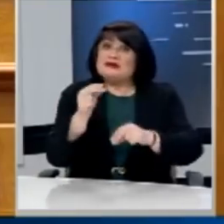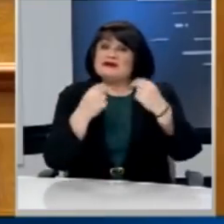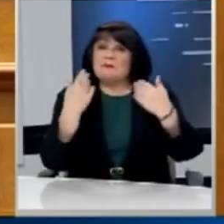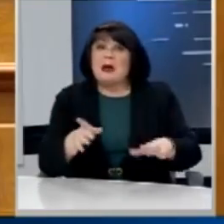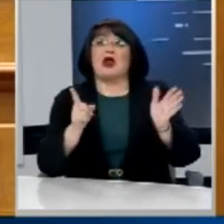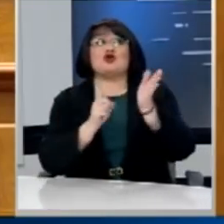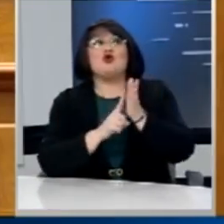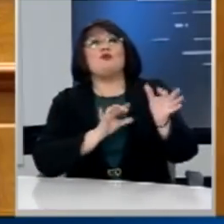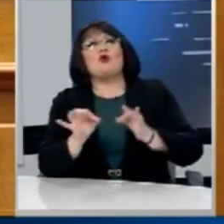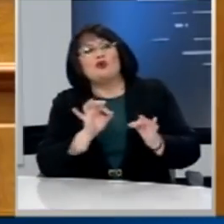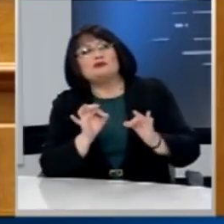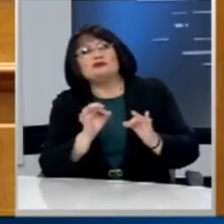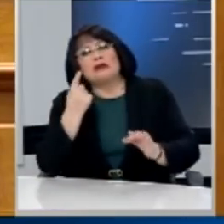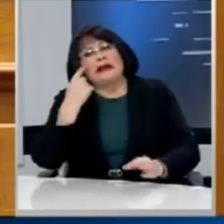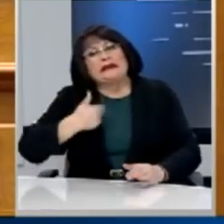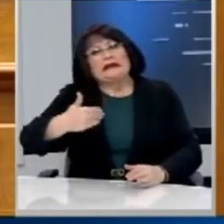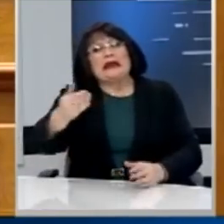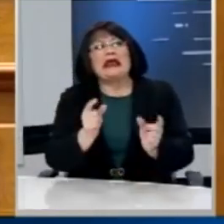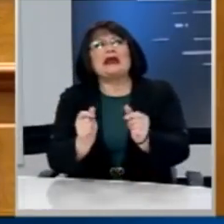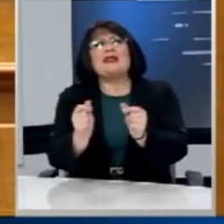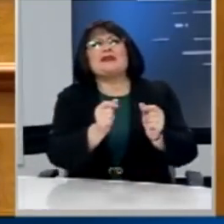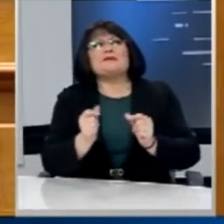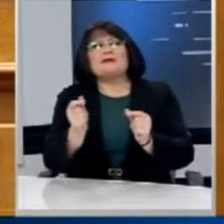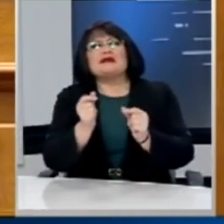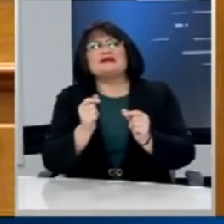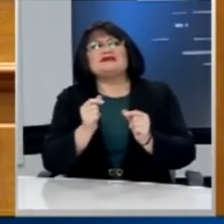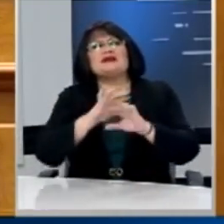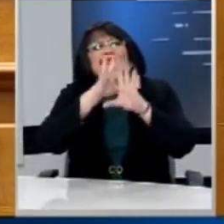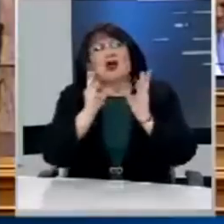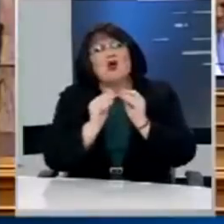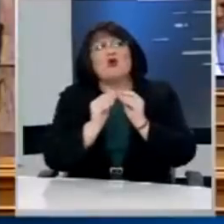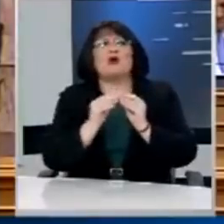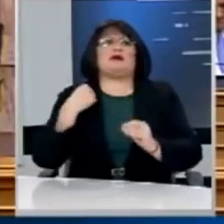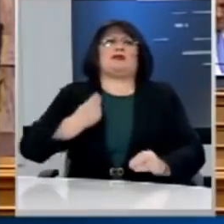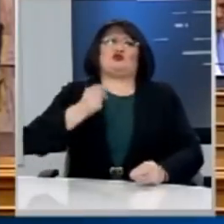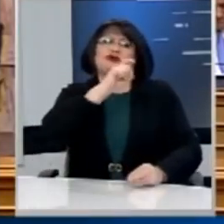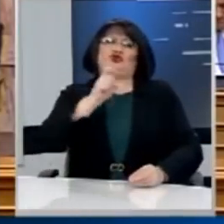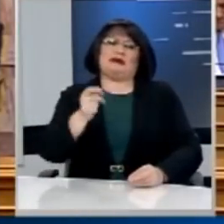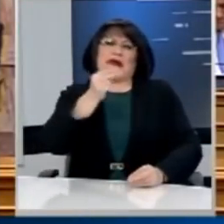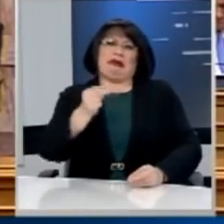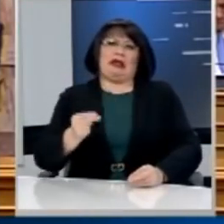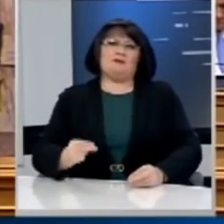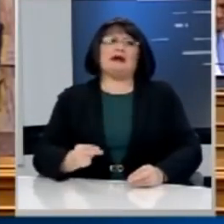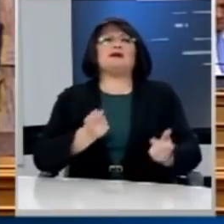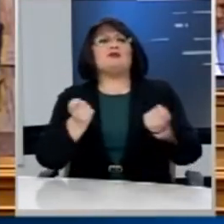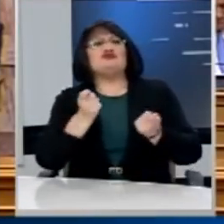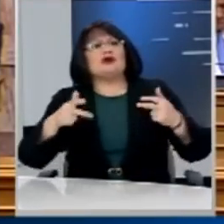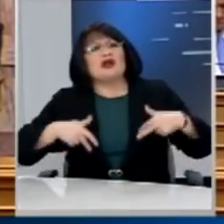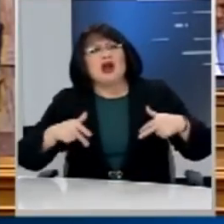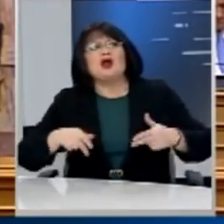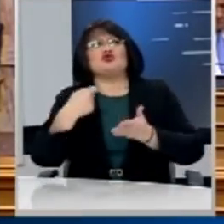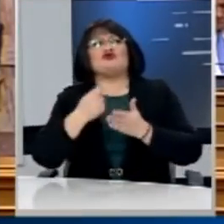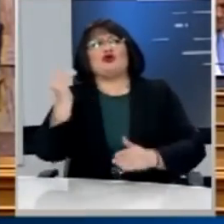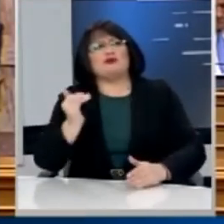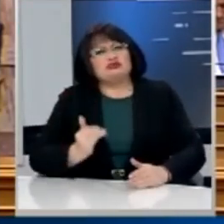Νόμοι οι οποίοι προβλέπουν ρυθμίσεις για όλα τα επίπεδα της δημόσιας ζωής. Την οργάνωση του κράτους, τη μείωση